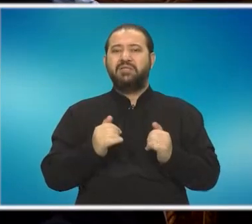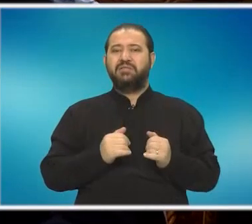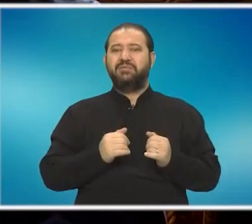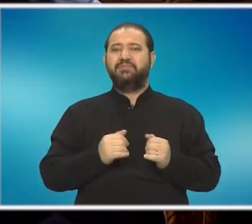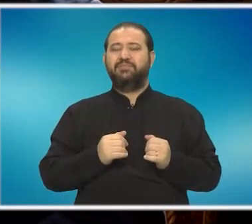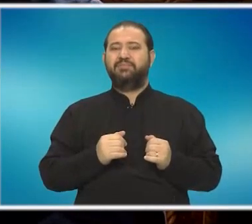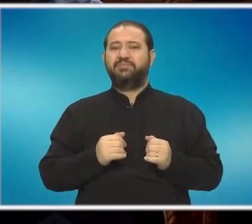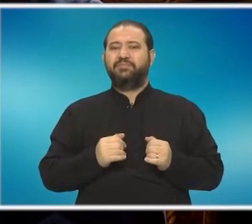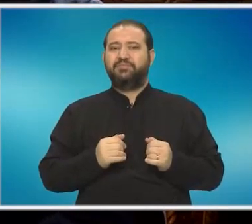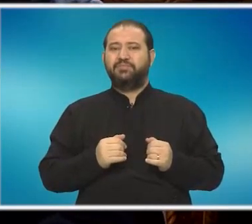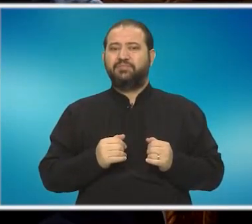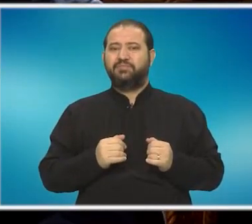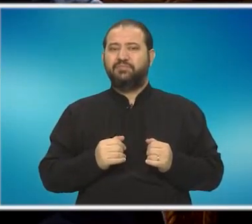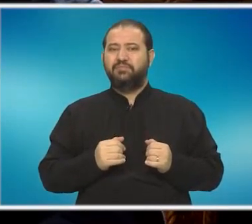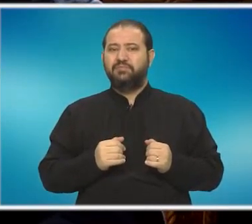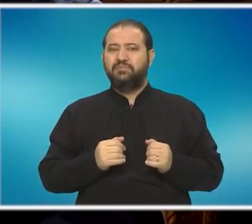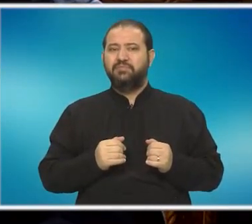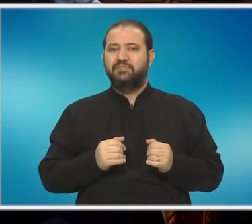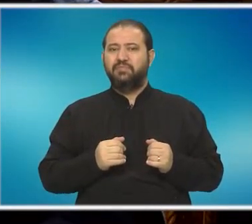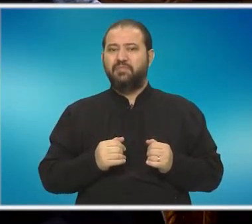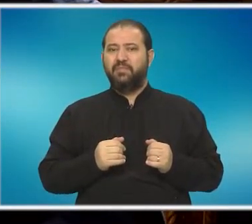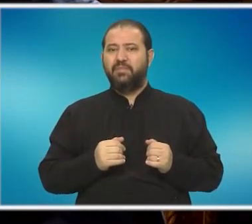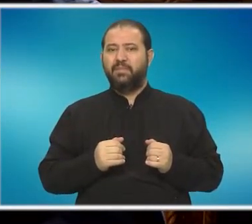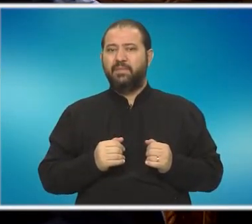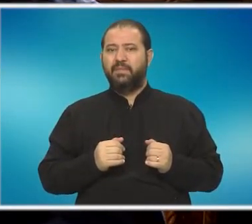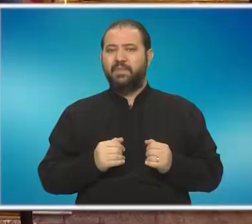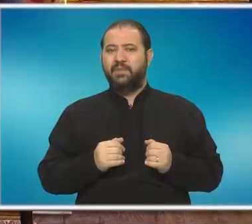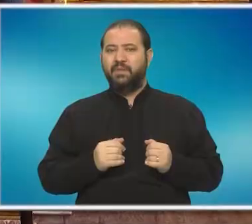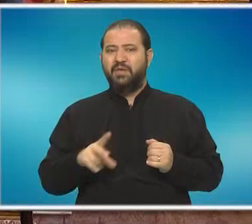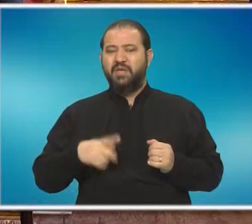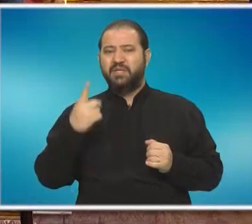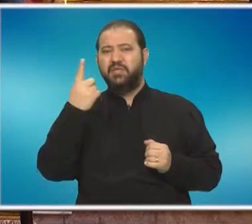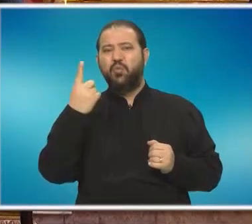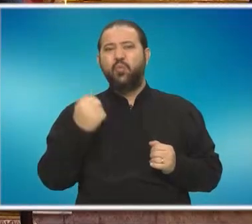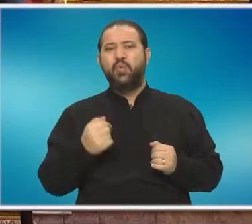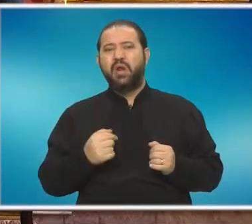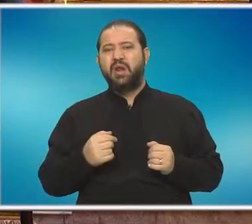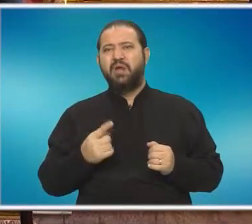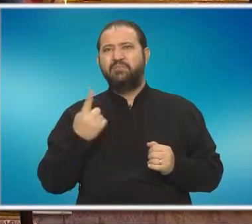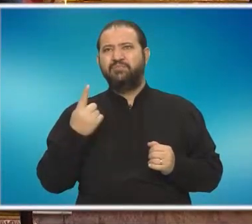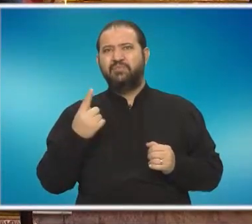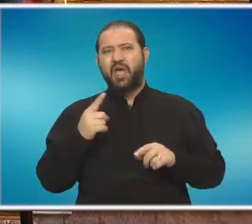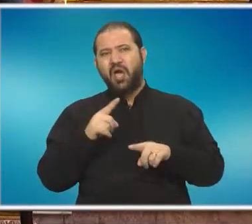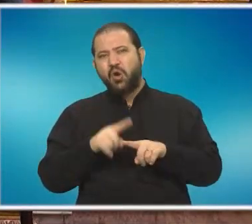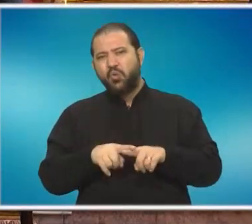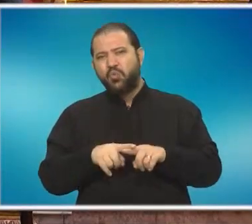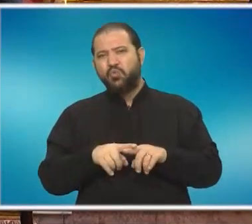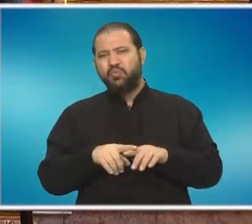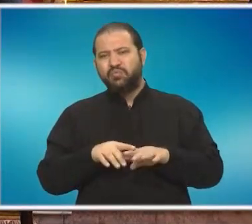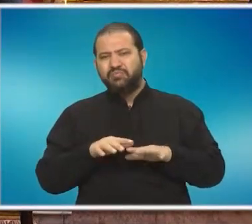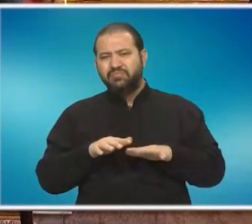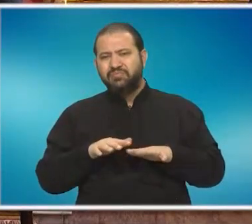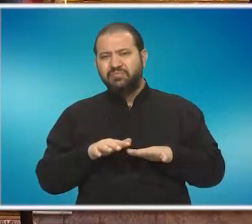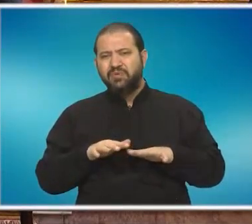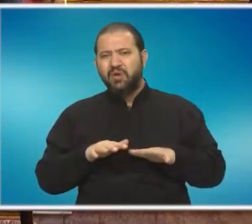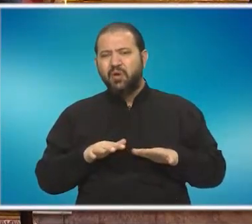în general, această societate al vremurilor noastre contemporane, este una cu tendințe